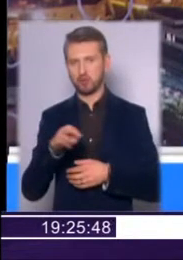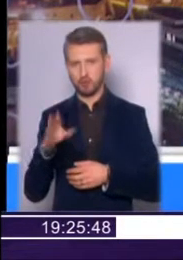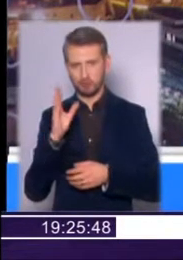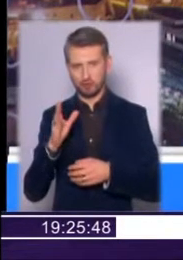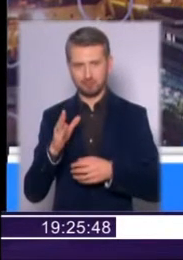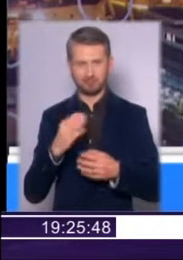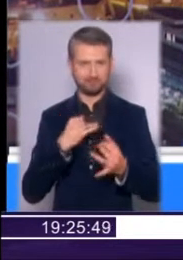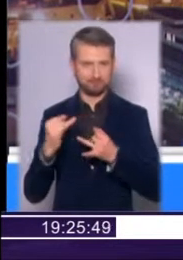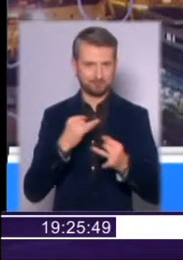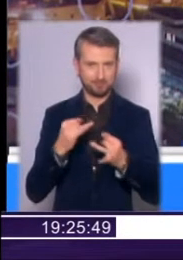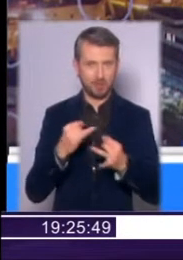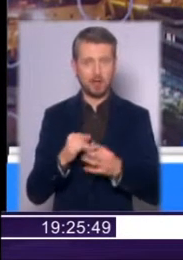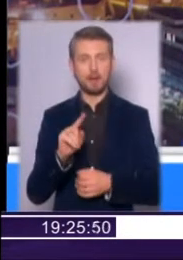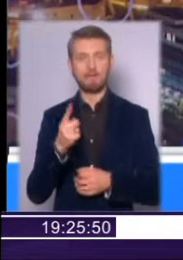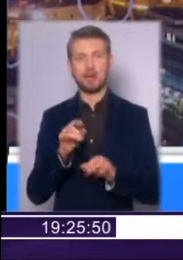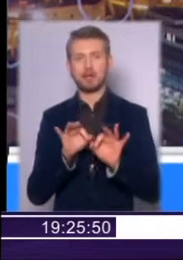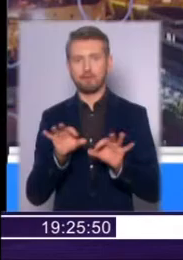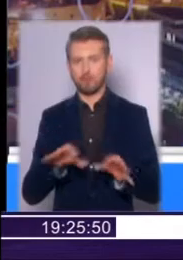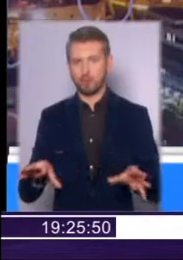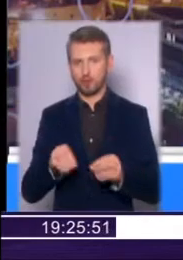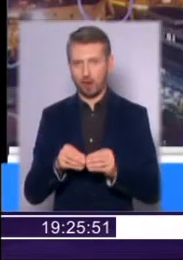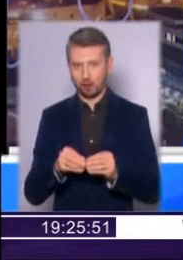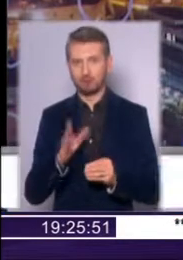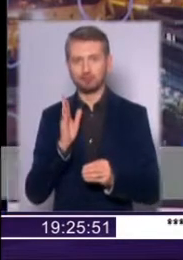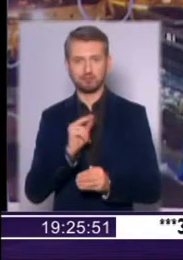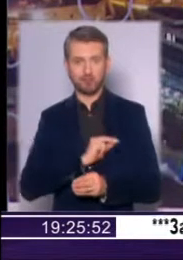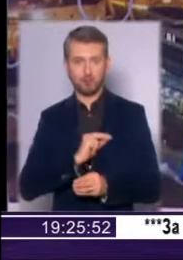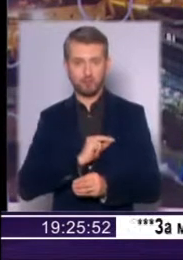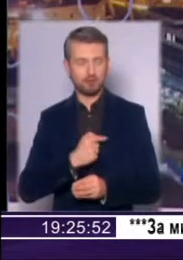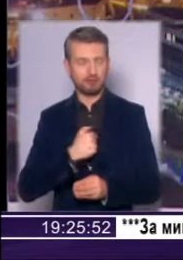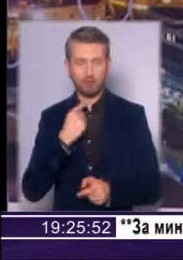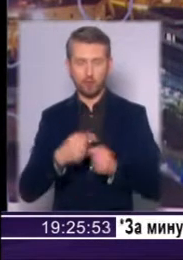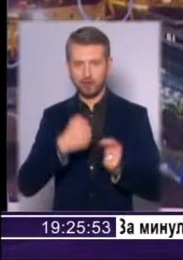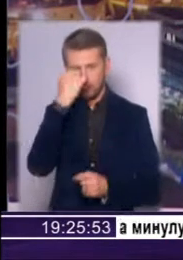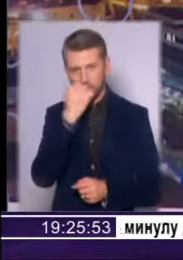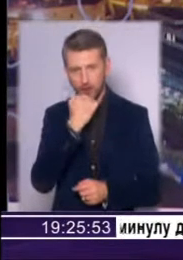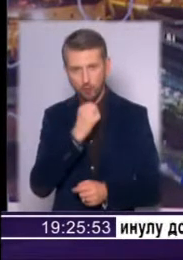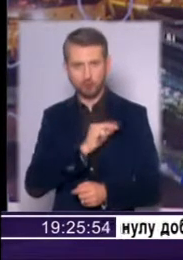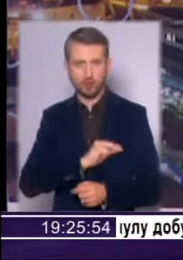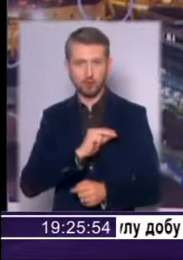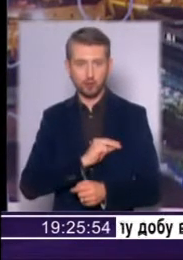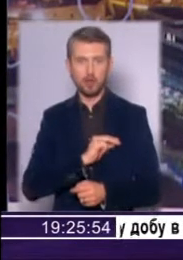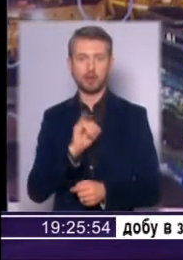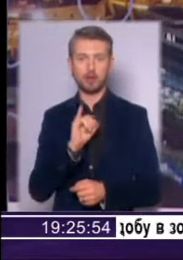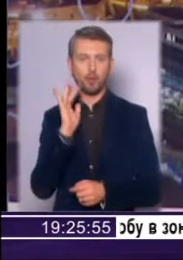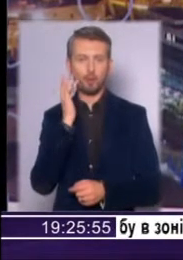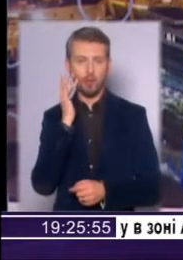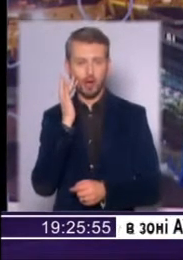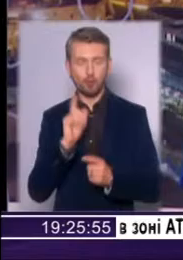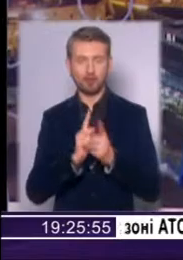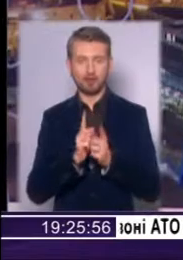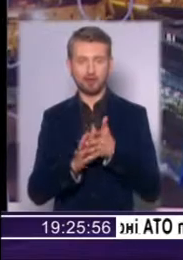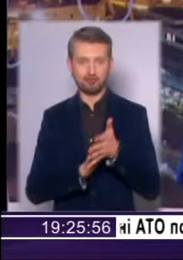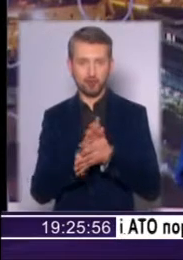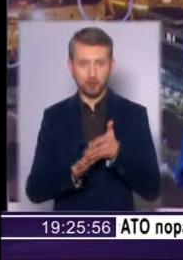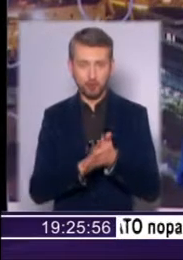глядачі. Традиційно перший випуск разом зі мною у цій програмі, за що я йому постійно дякую. Працює Ігор Бондаренко, перекладач жестової мови.